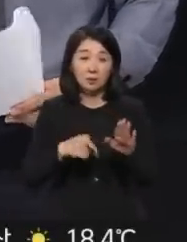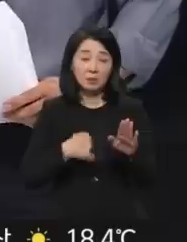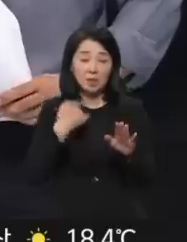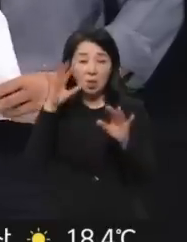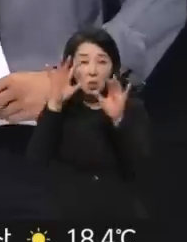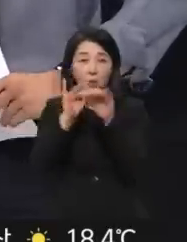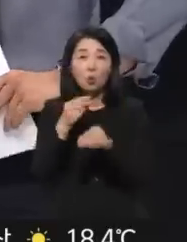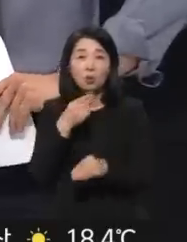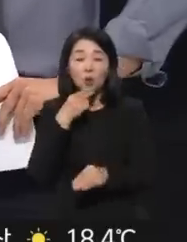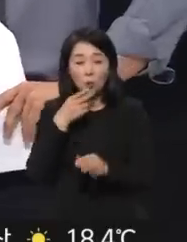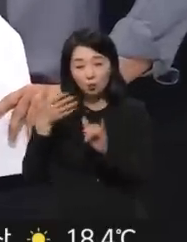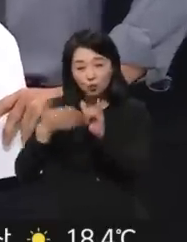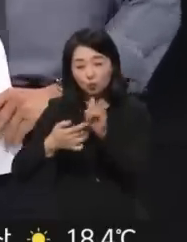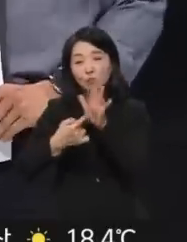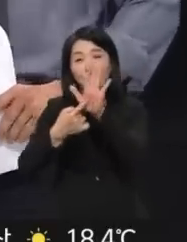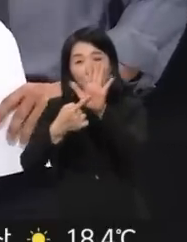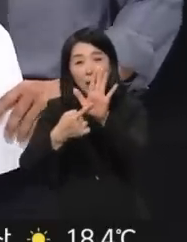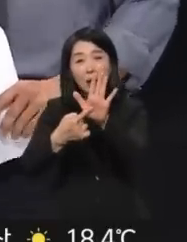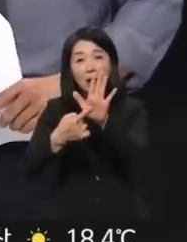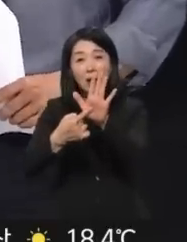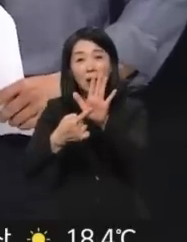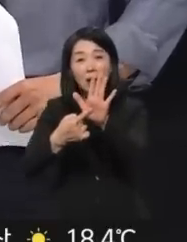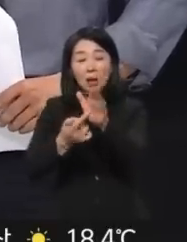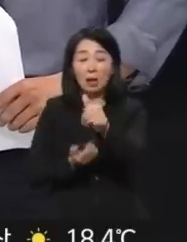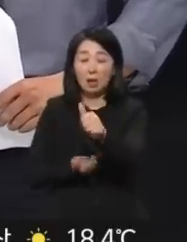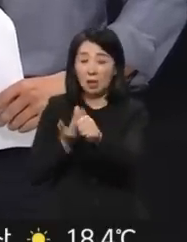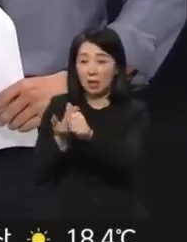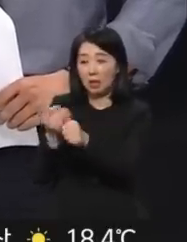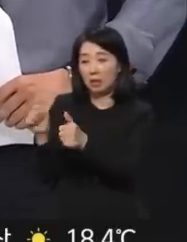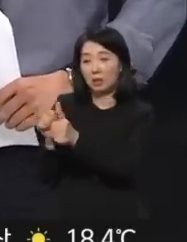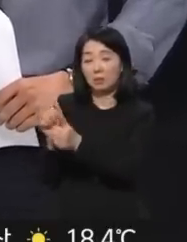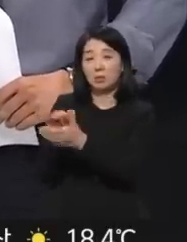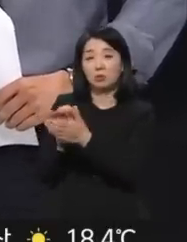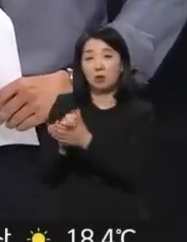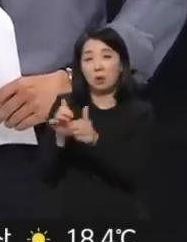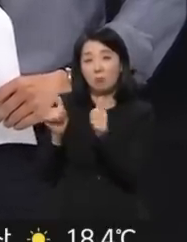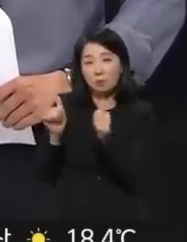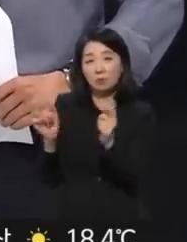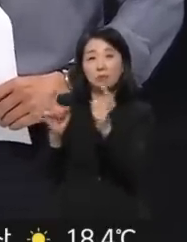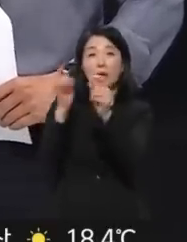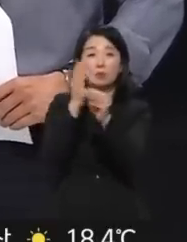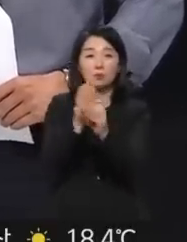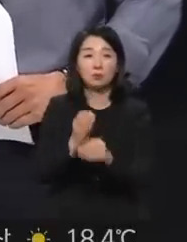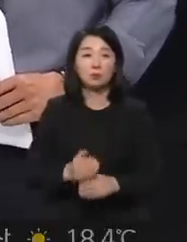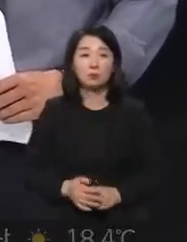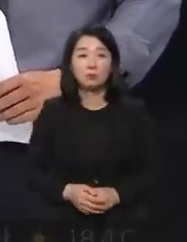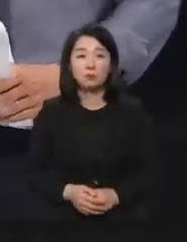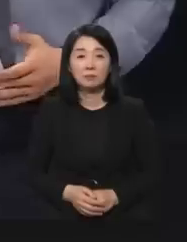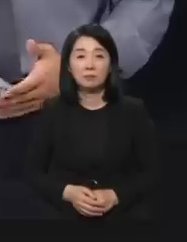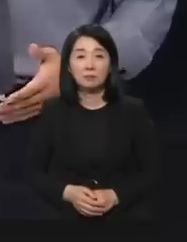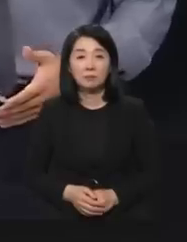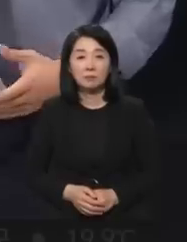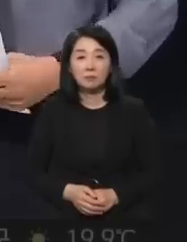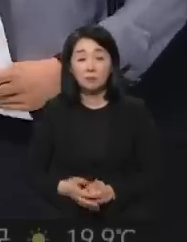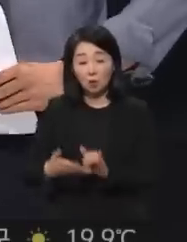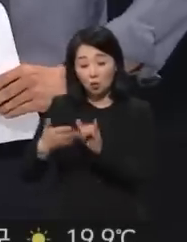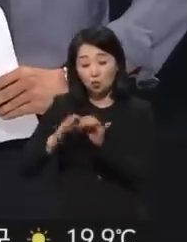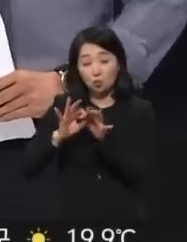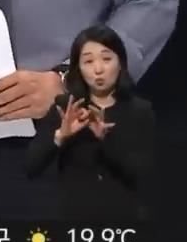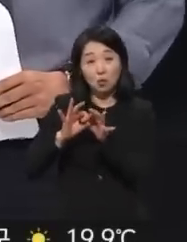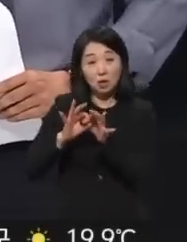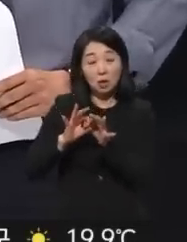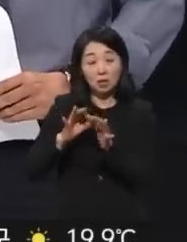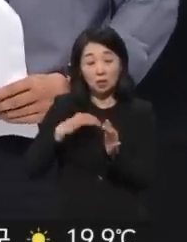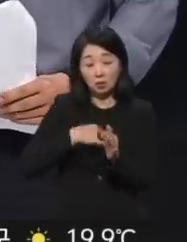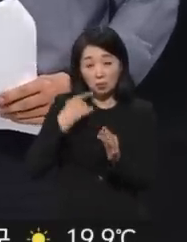없이 더 탐사에 이 통화 녹취록을 넘긴 전 남자친구와 법적 다툼을 벌이고 있는 상황이라고 하죠. 이 더 탐사에도 자신의